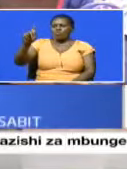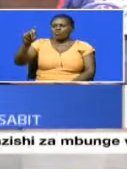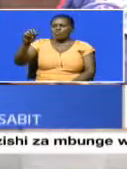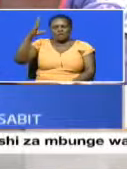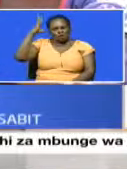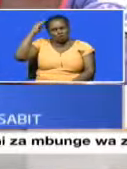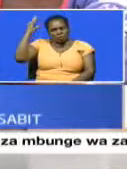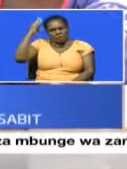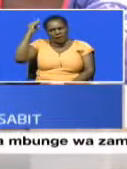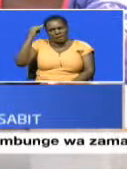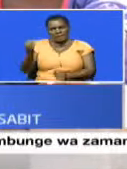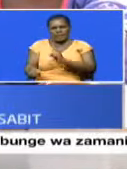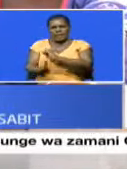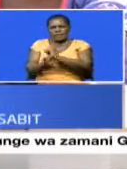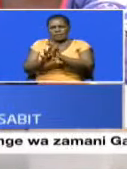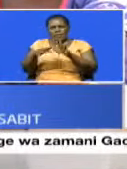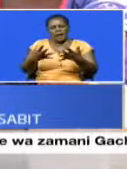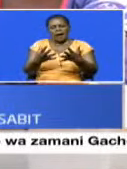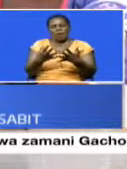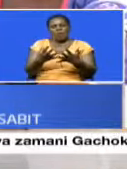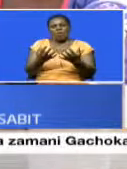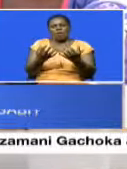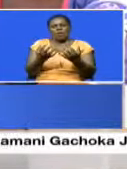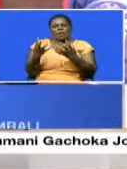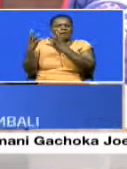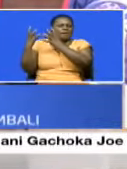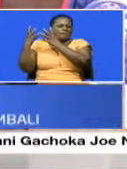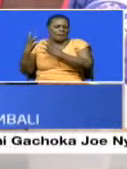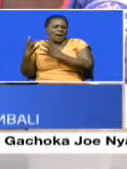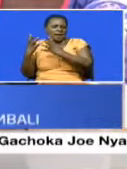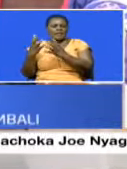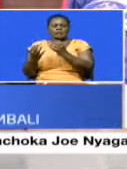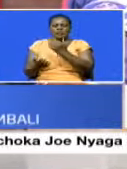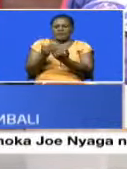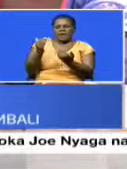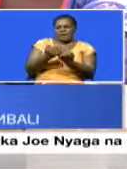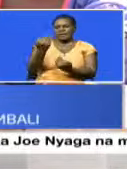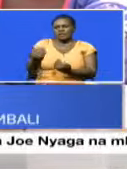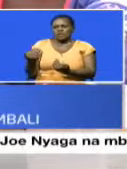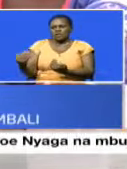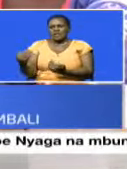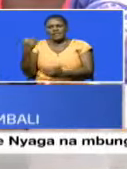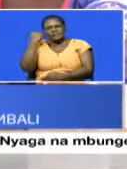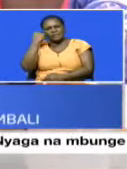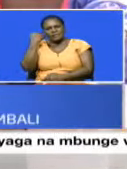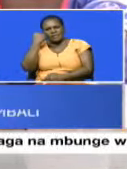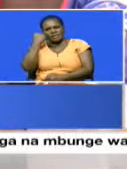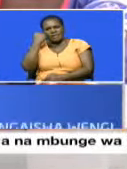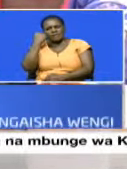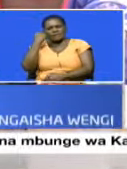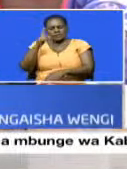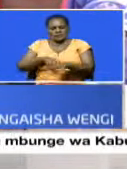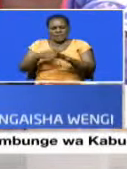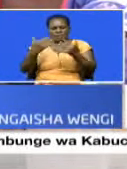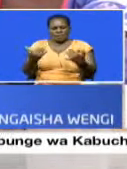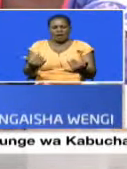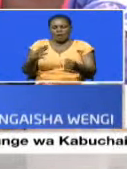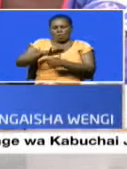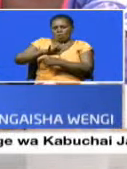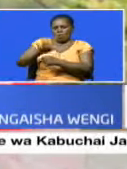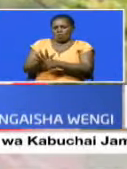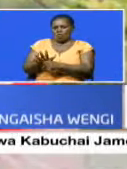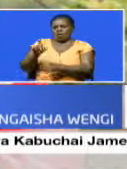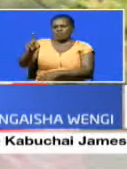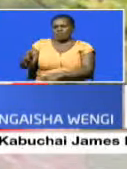Somare anaelezea uzito wa mzigo wa kuwashughulikia watoto watatu walio wagonjwa katika majira haya ya janga la